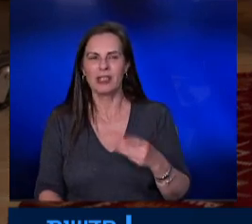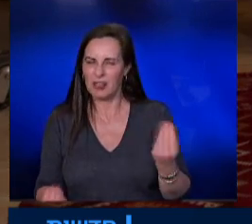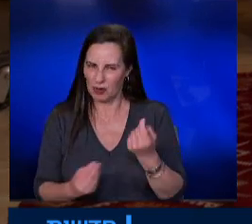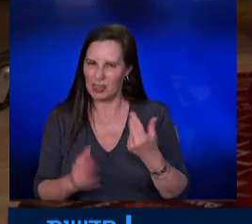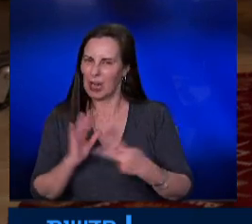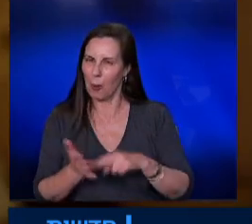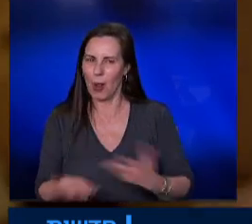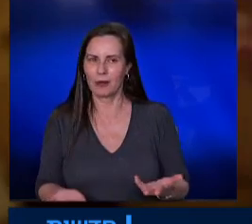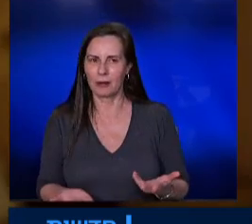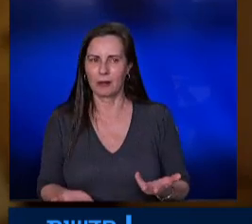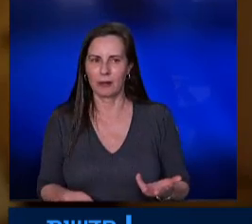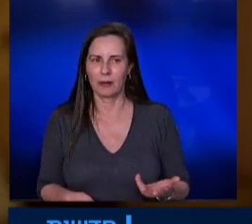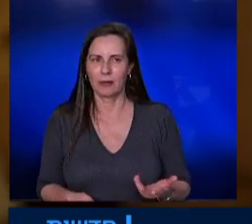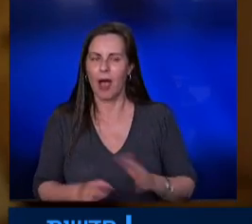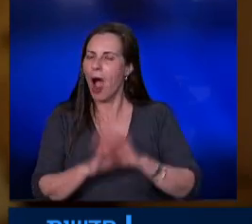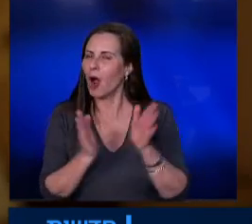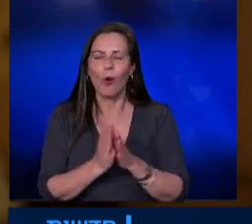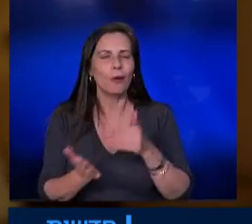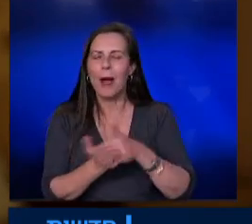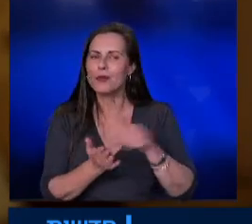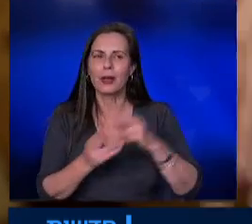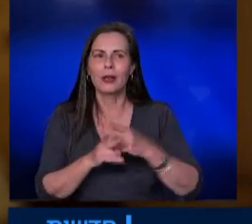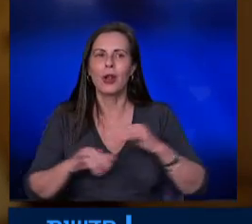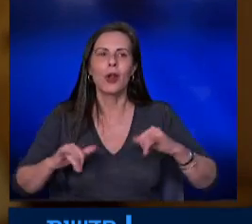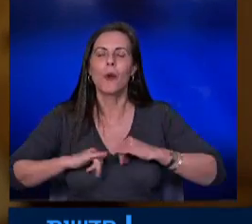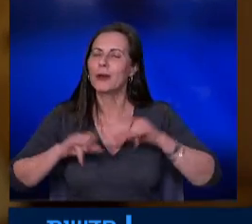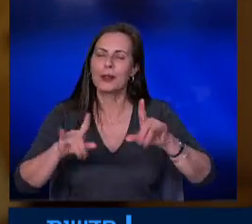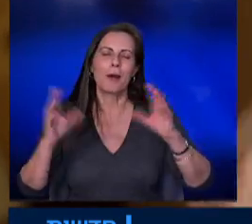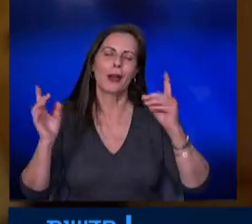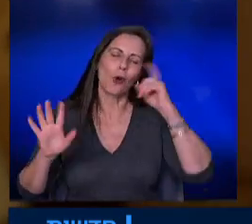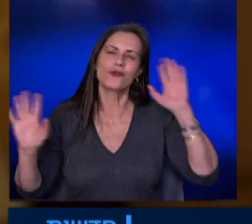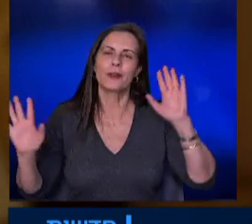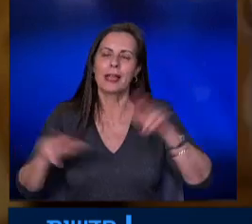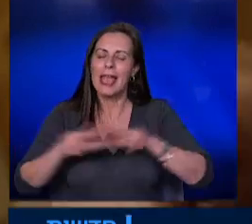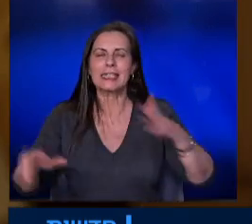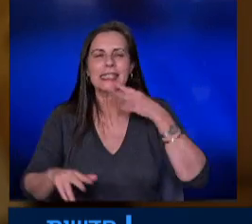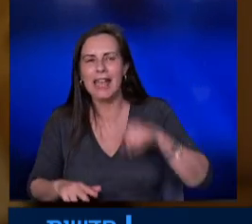פוליטי קצת. חיטה פורחת, השדה עובד, זה לא מעניין אותו מה את חושבת,